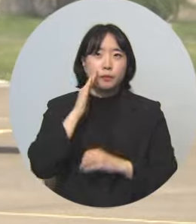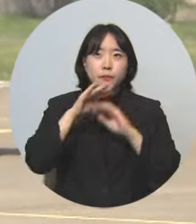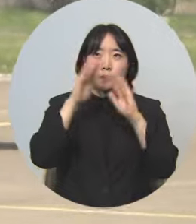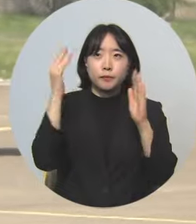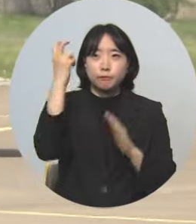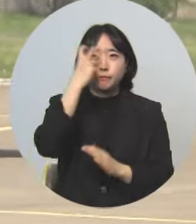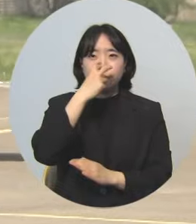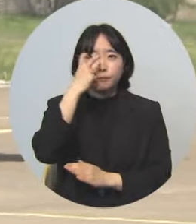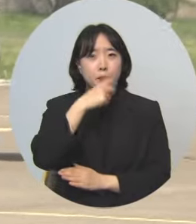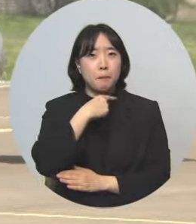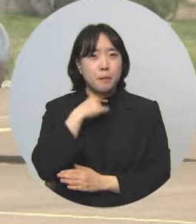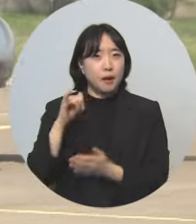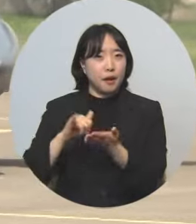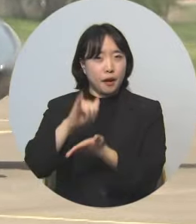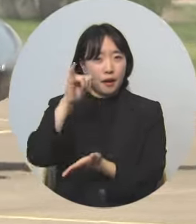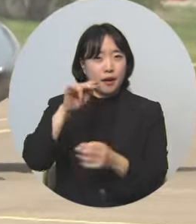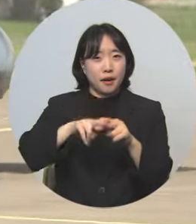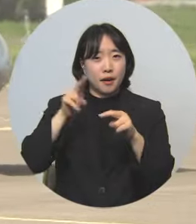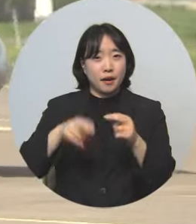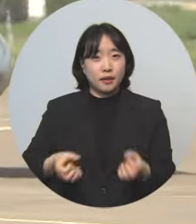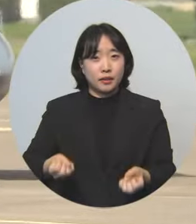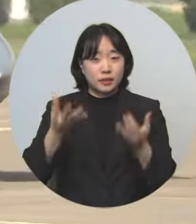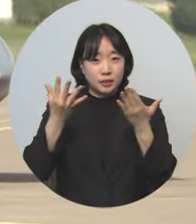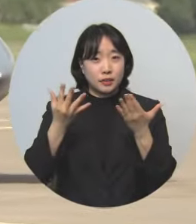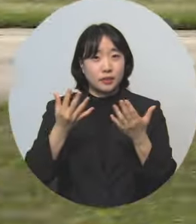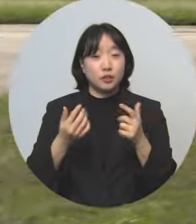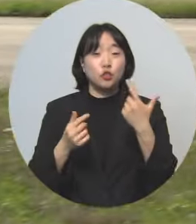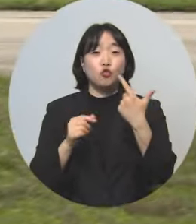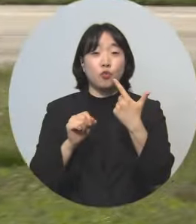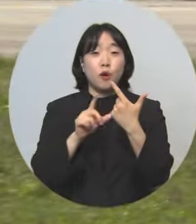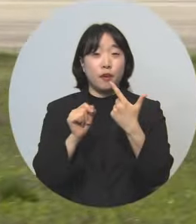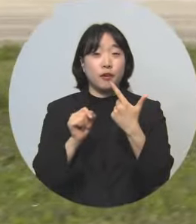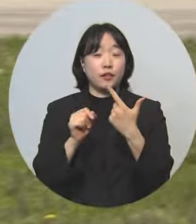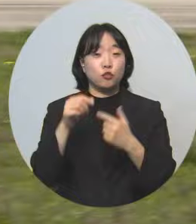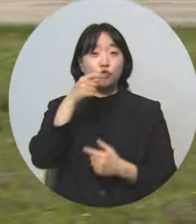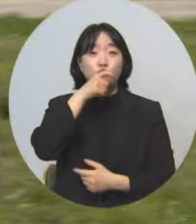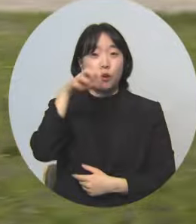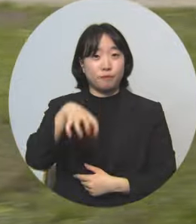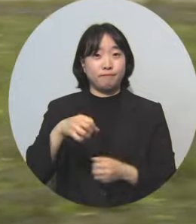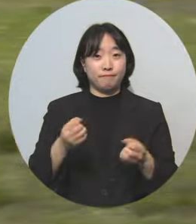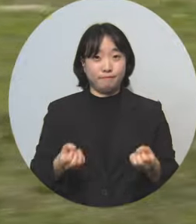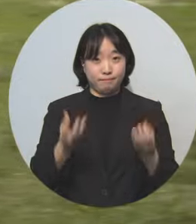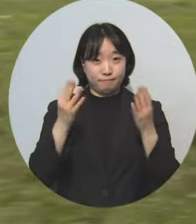퇴역식은 6월 7일 수원기지에서 열립니다. KTV 김연아입니다.